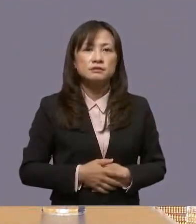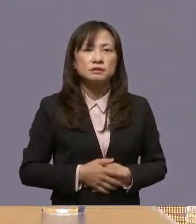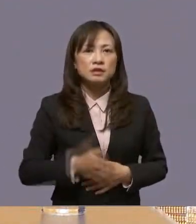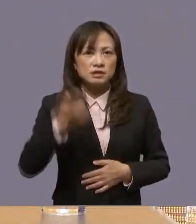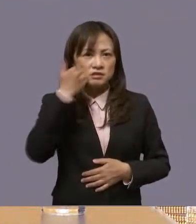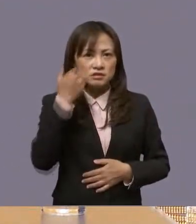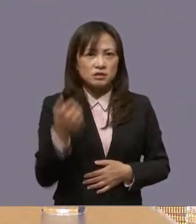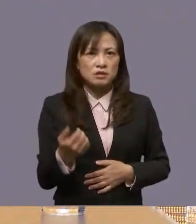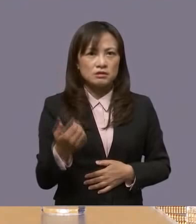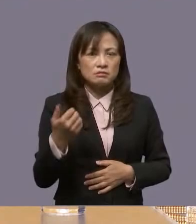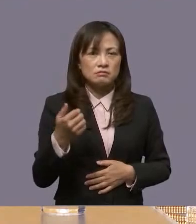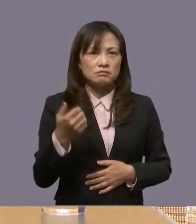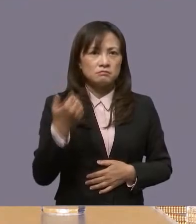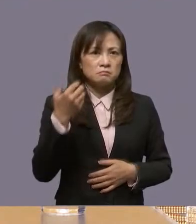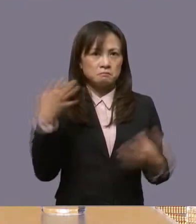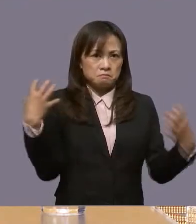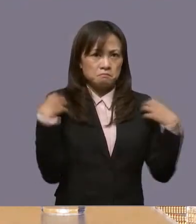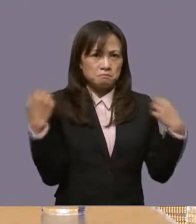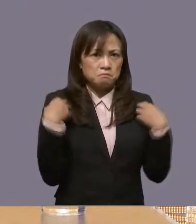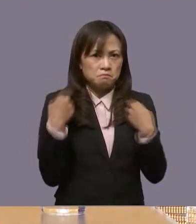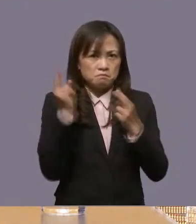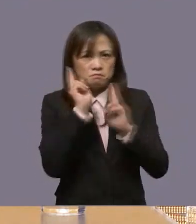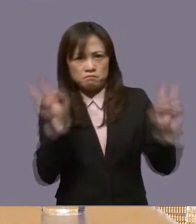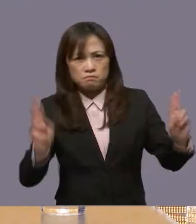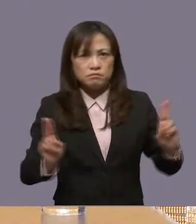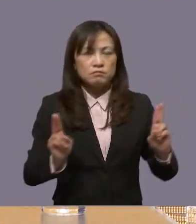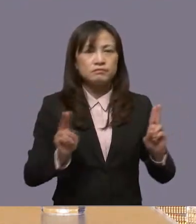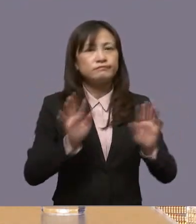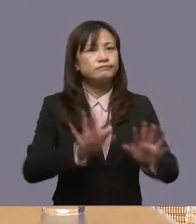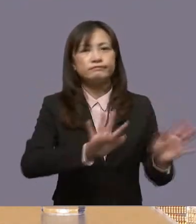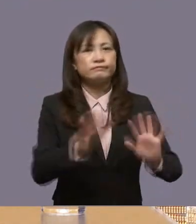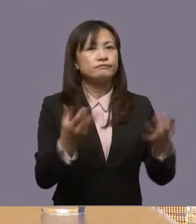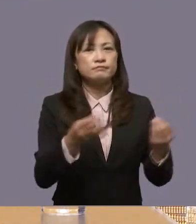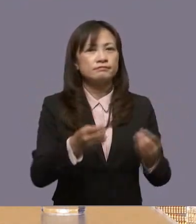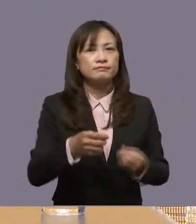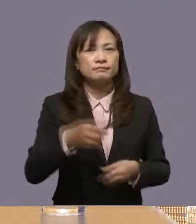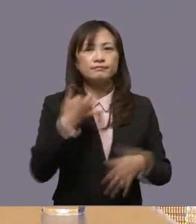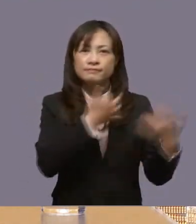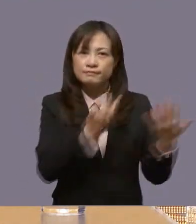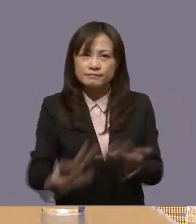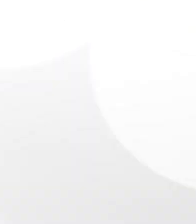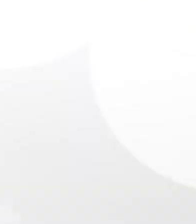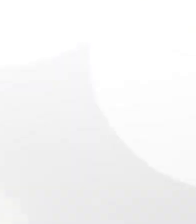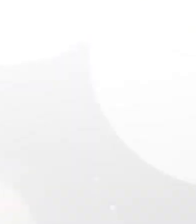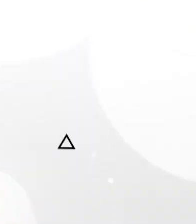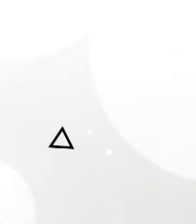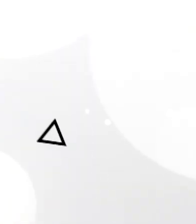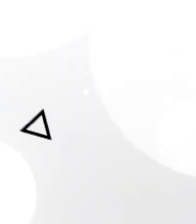情况，我们都欢迎很多的年轻人进来帮我的忙，大家一起来打拼。